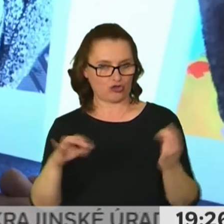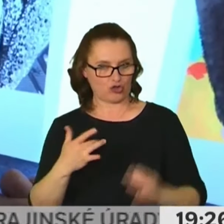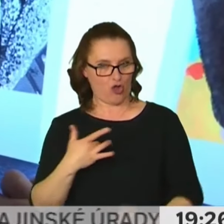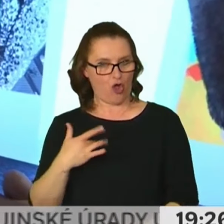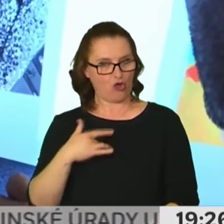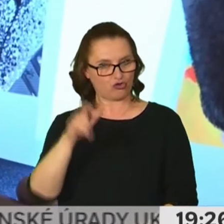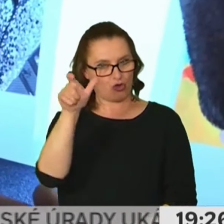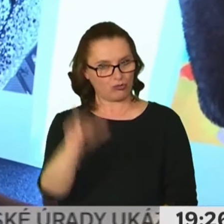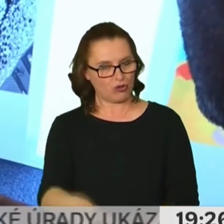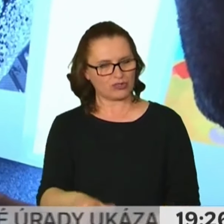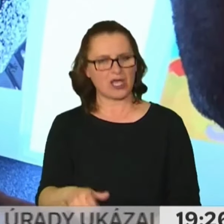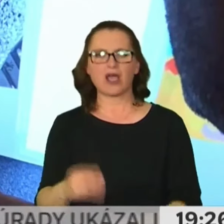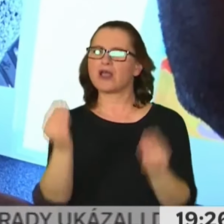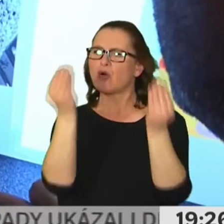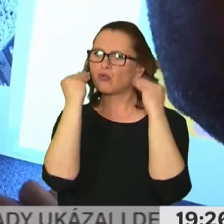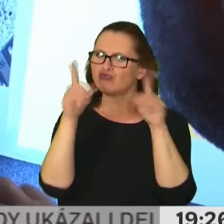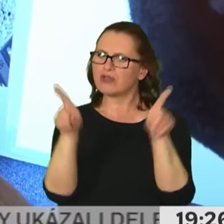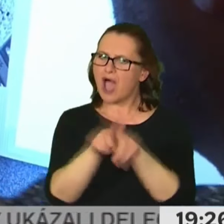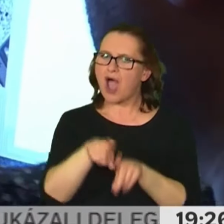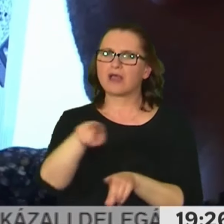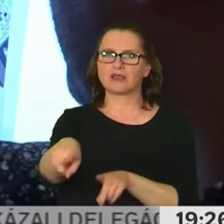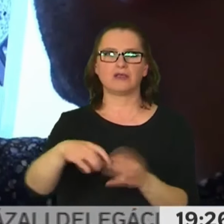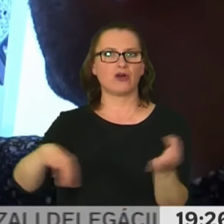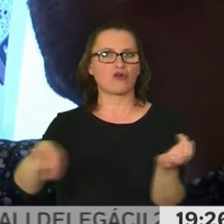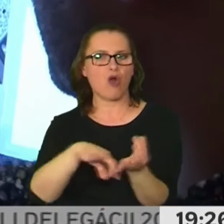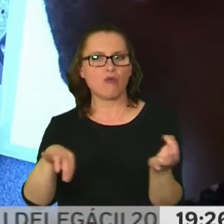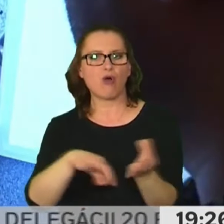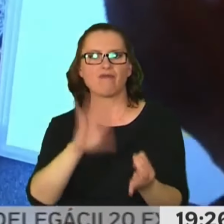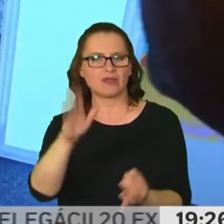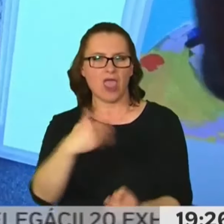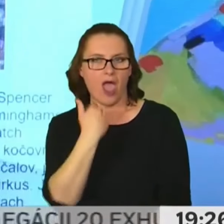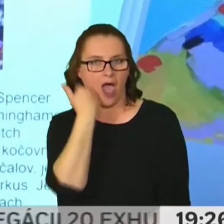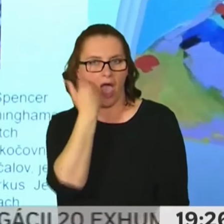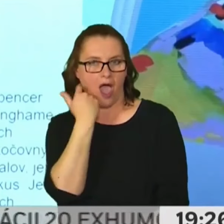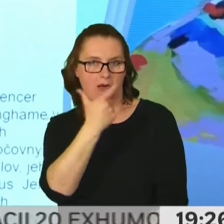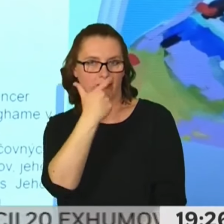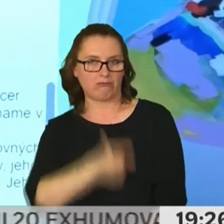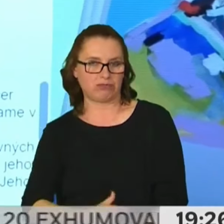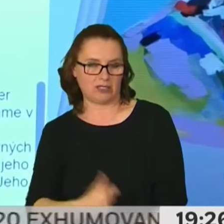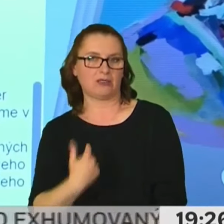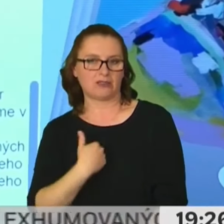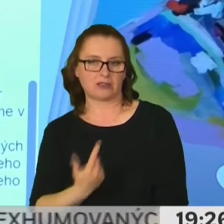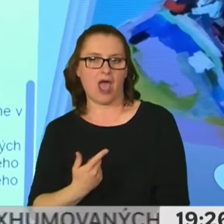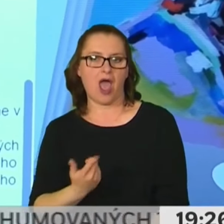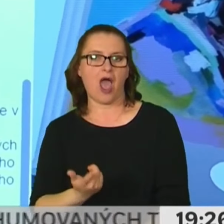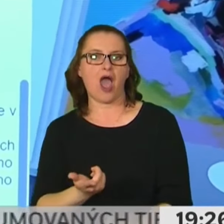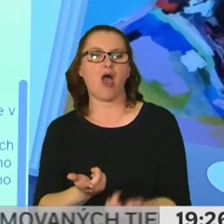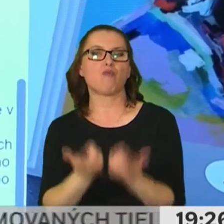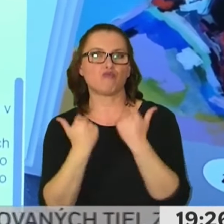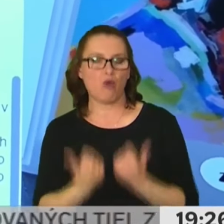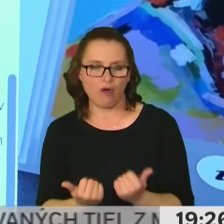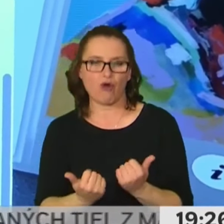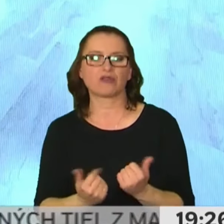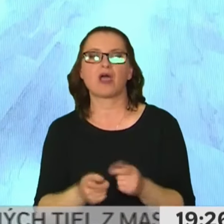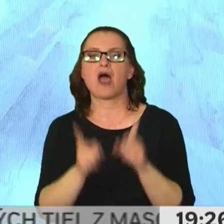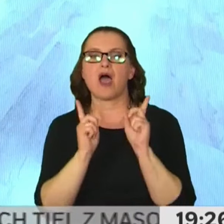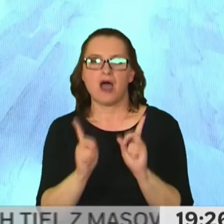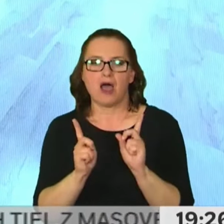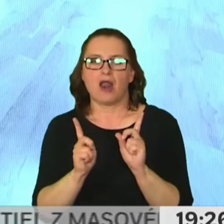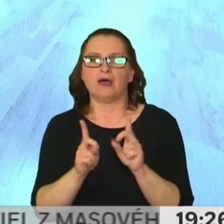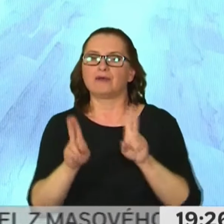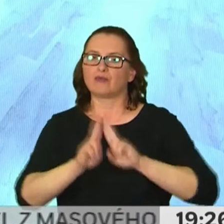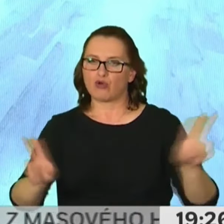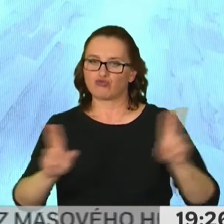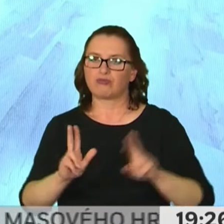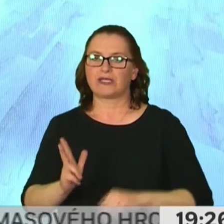podstate učiť aj samotných Rómov, že ako nemusia sa hanbiť za ten svoj pôvod, ale môžu byť